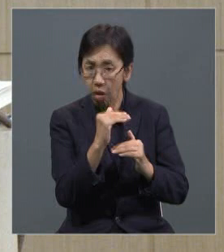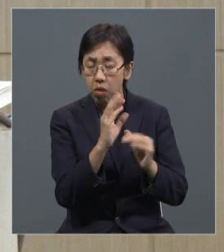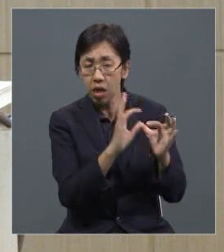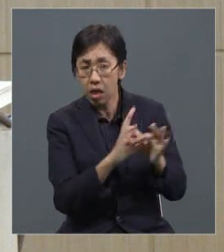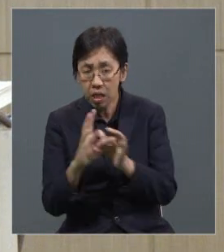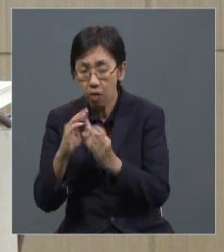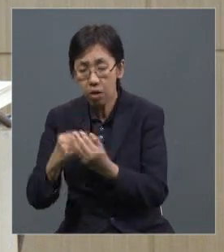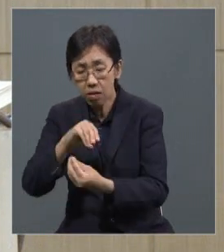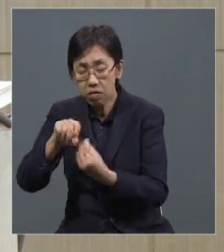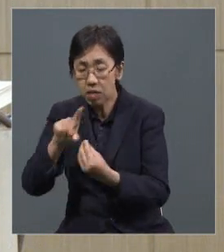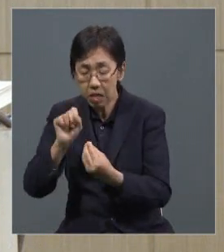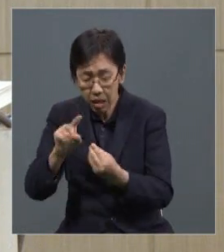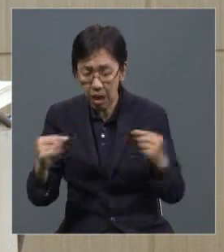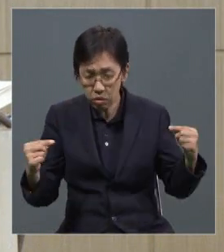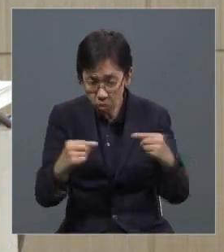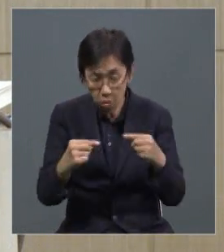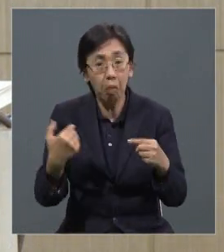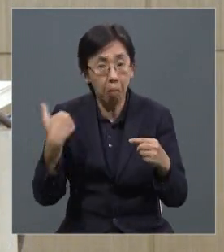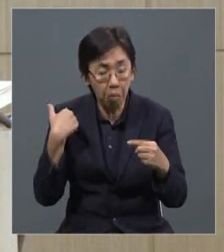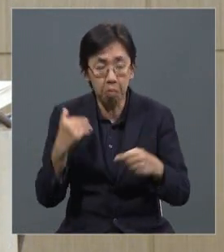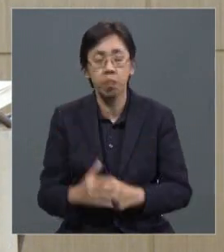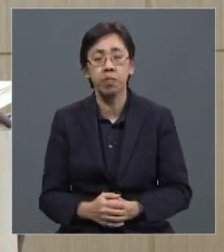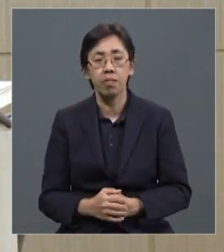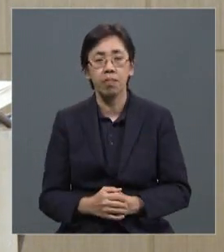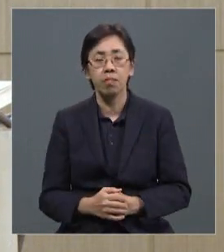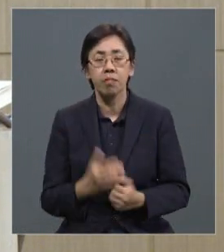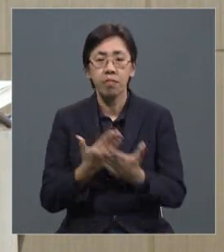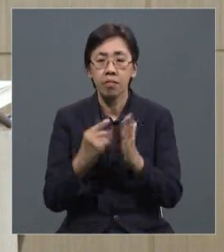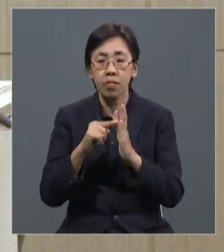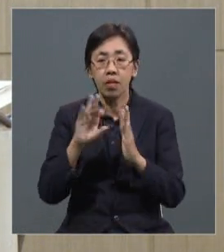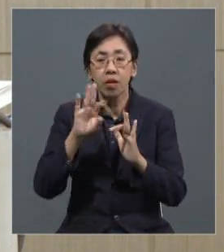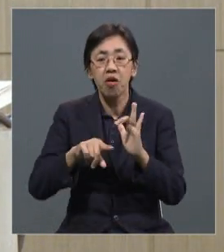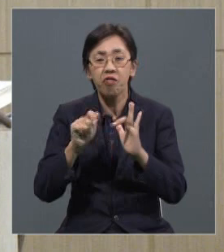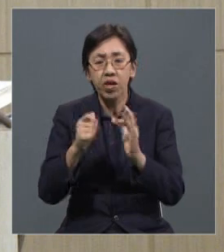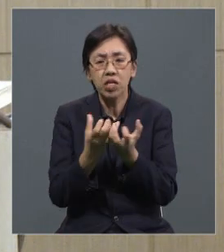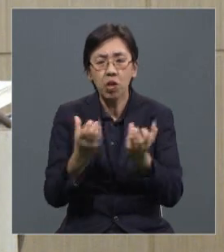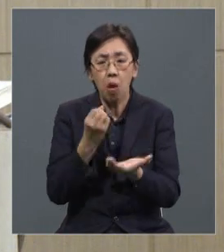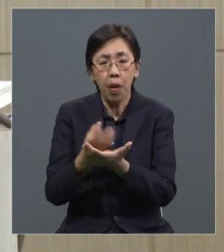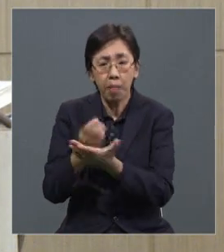การขยายตัวตามศักยภาพของประเทศไทยหรือเปล่ากับแนวโน้มเงินเฟ้อที่กำลังจะเป็นหรือเปล่าม